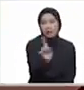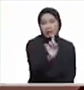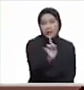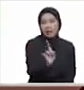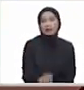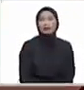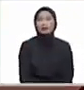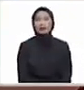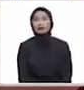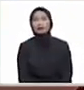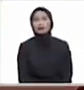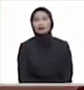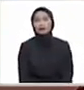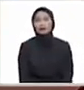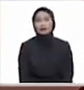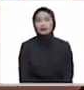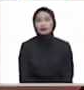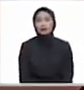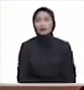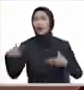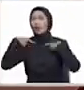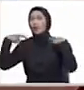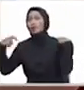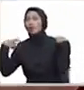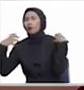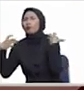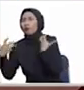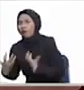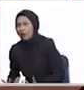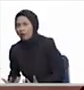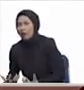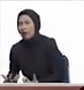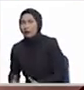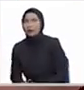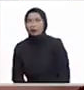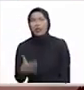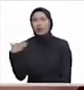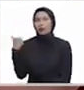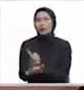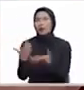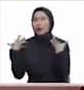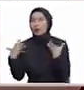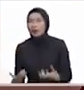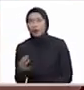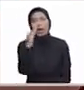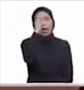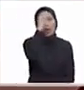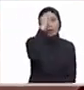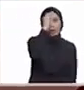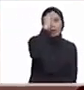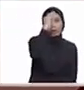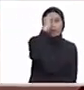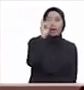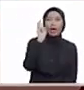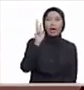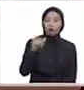Apalagi jadi gubernur itu berat loh. Luar biasa. Maka oleh sebab itu laki-lakilah harus